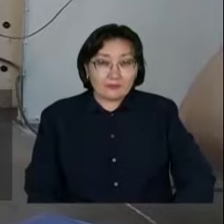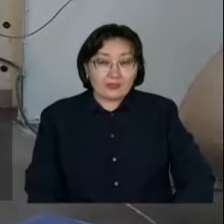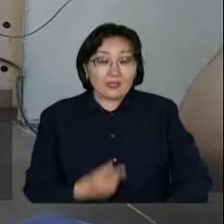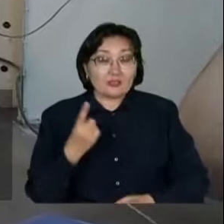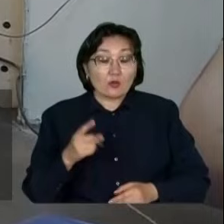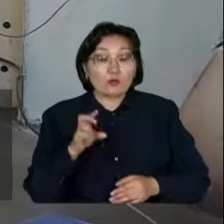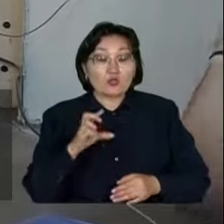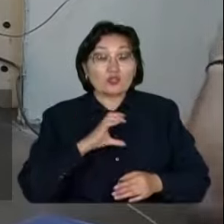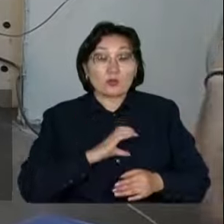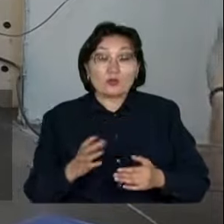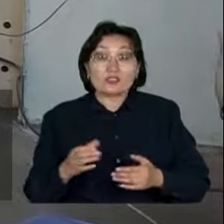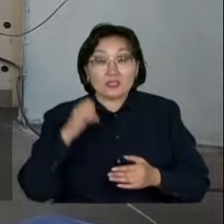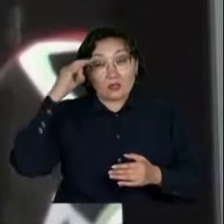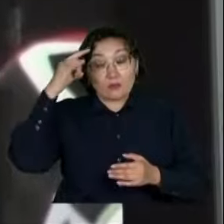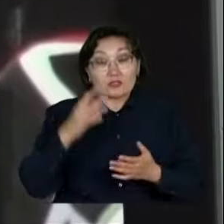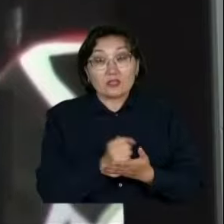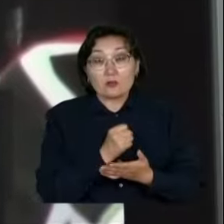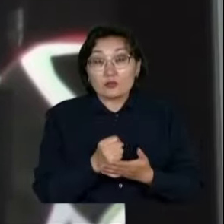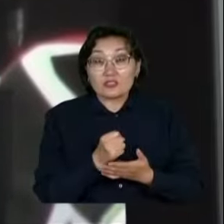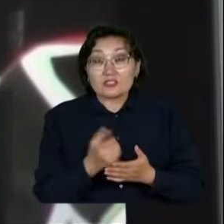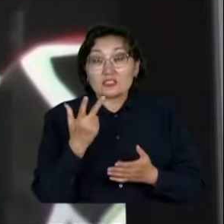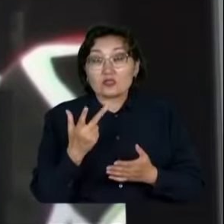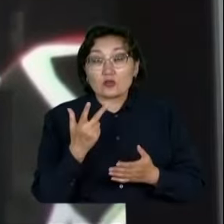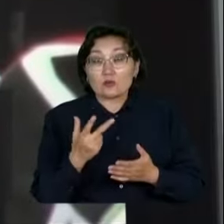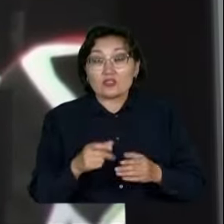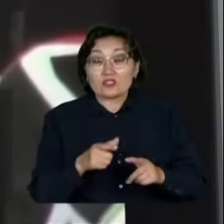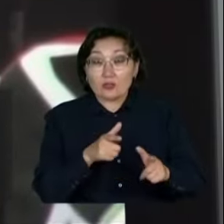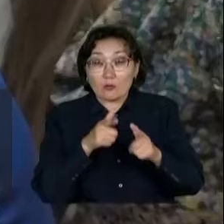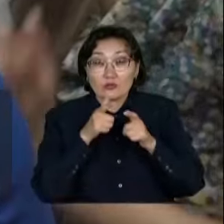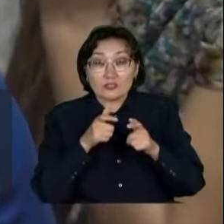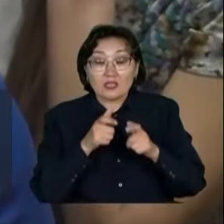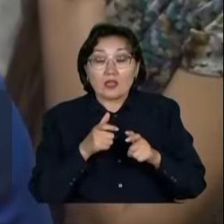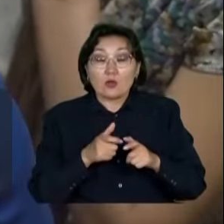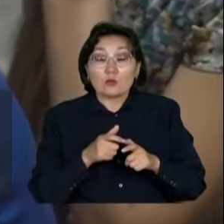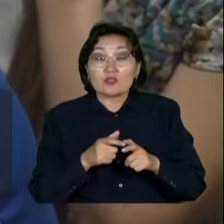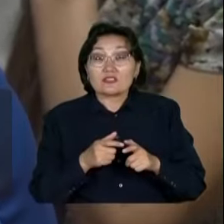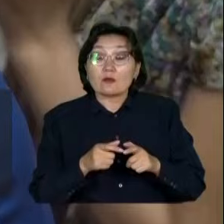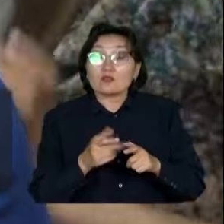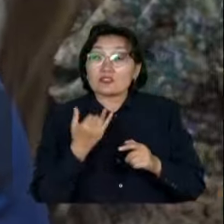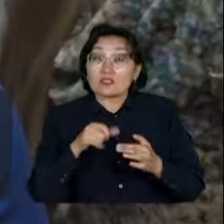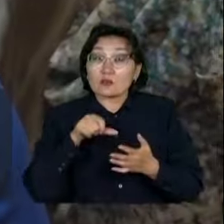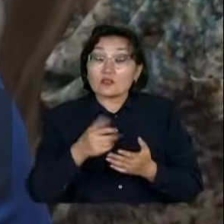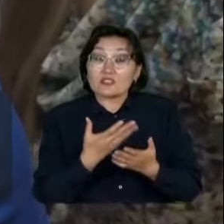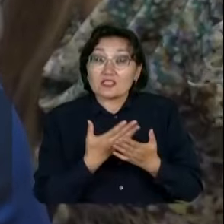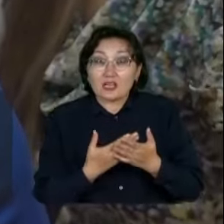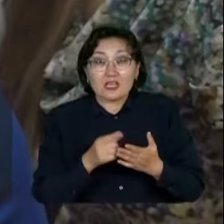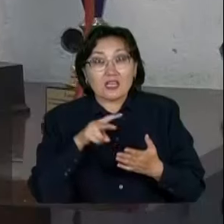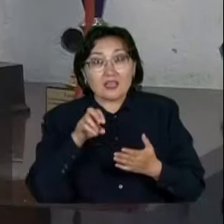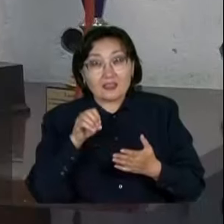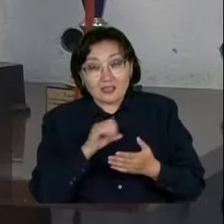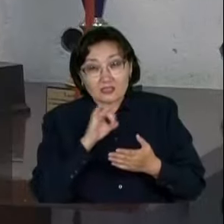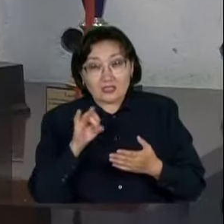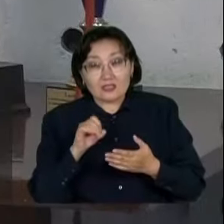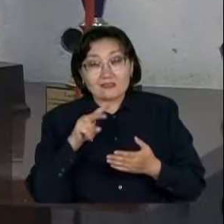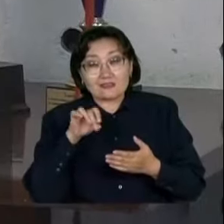одну бронзу в общую копилку Казахстана принесли стрелки. Сборную по стрельбе из пневматической винтовки представили Александр Ле и